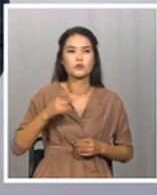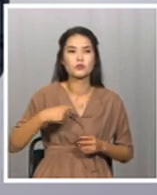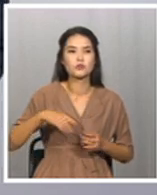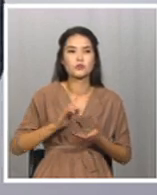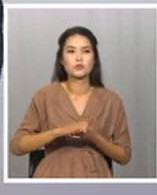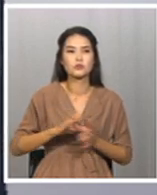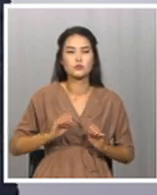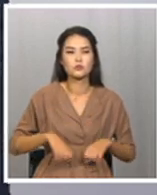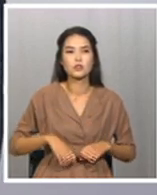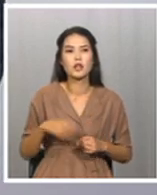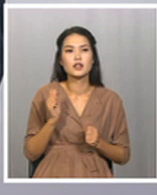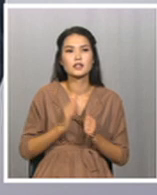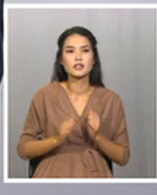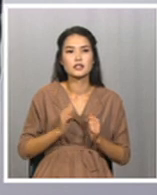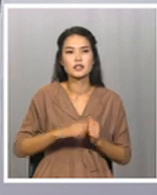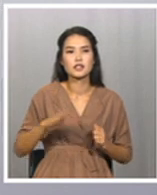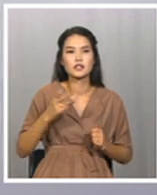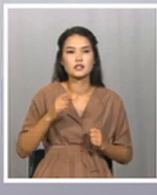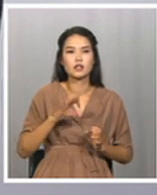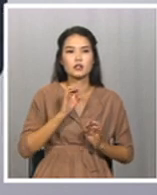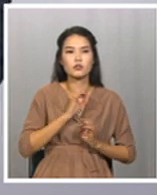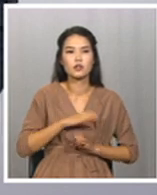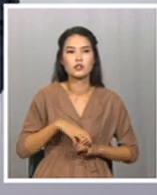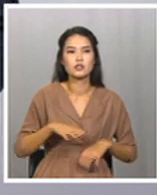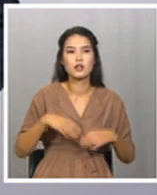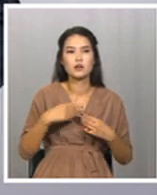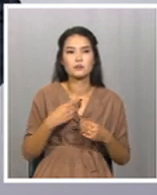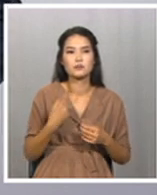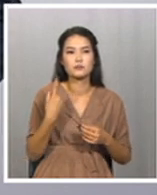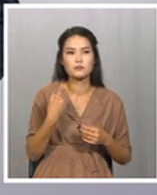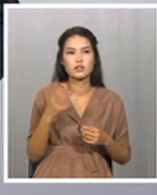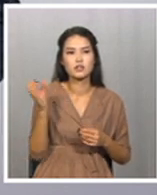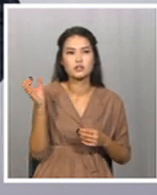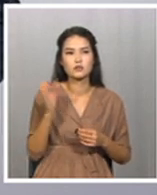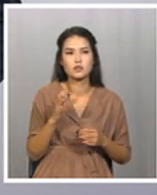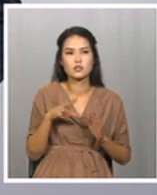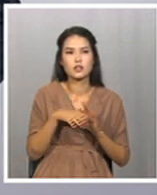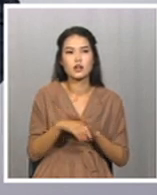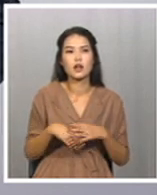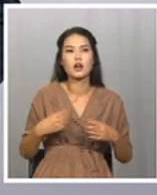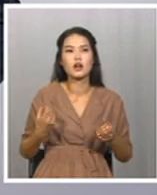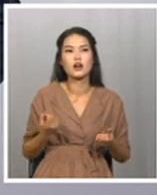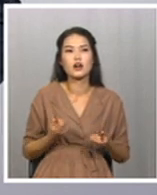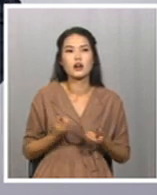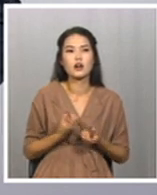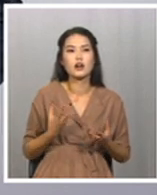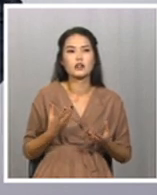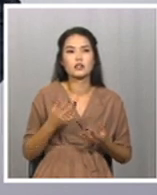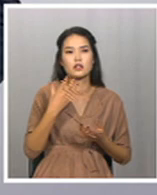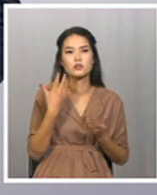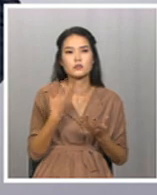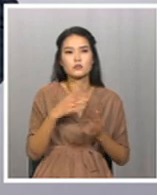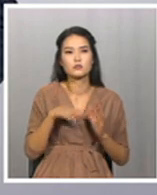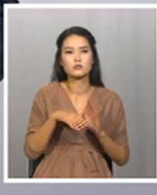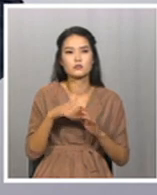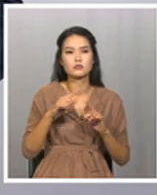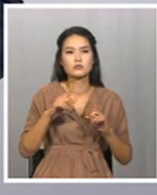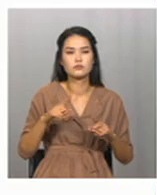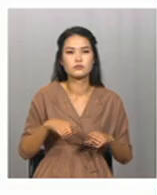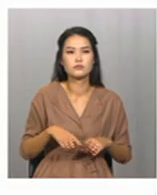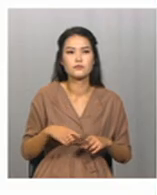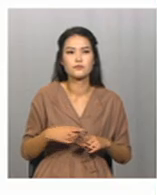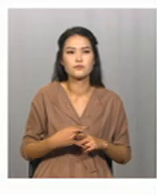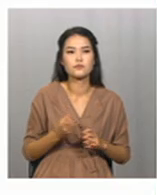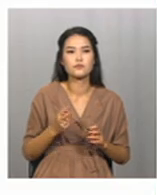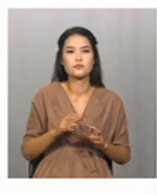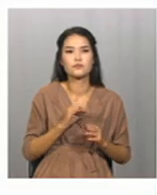болады. Яғни, кез келген сайт қолданушысы бірер секундтың ішінде өзінің қандай парақшада отырғанын, яғни қайда тап